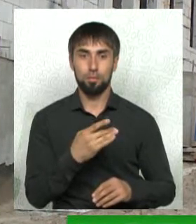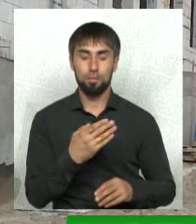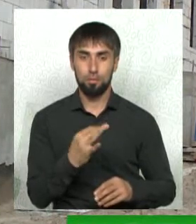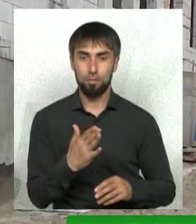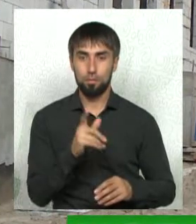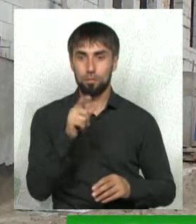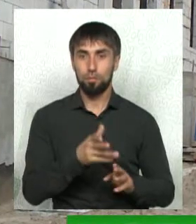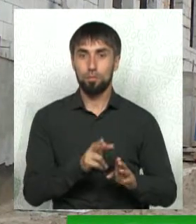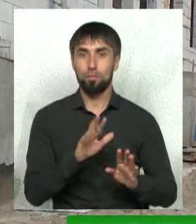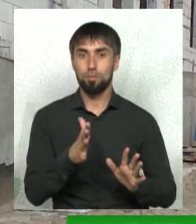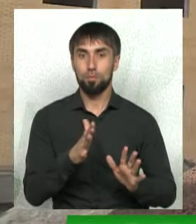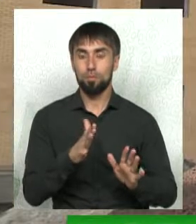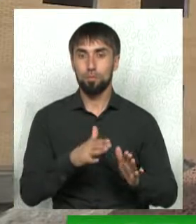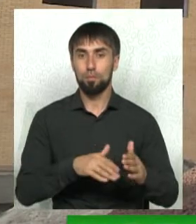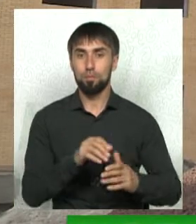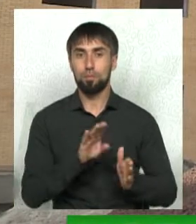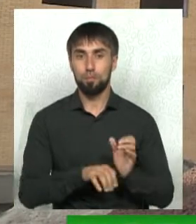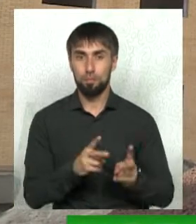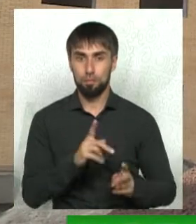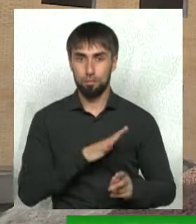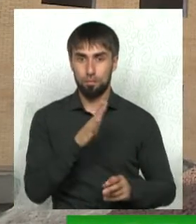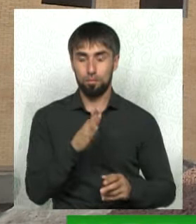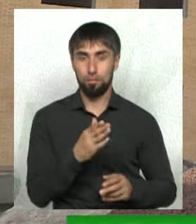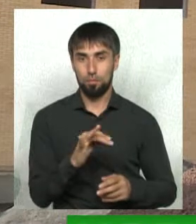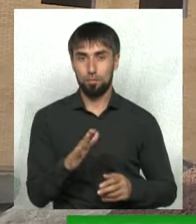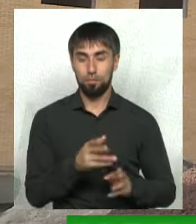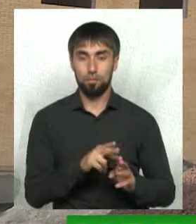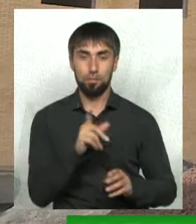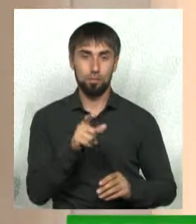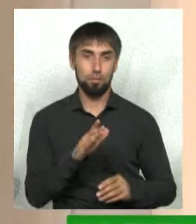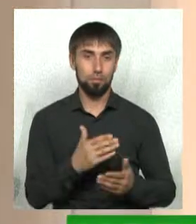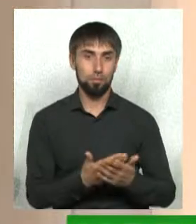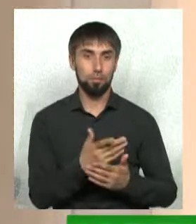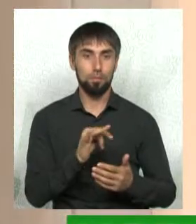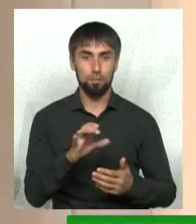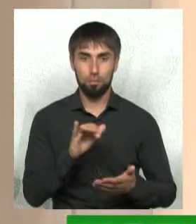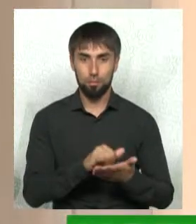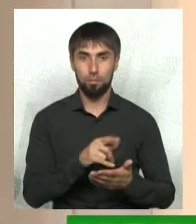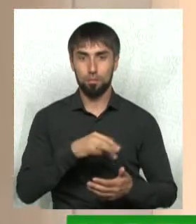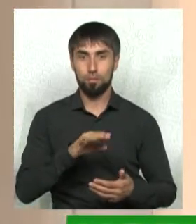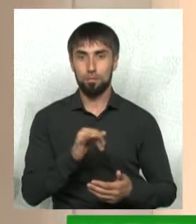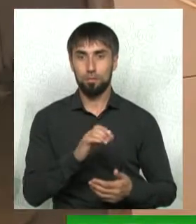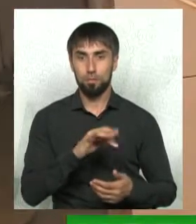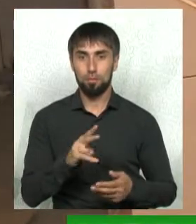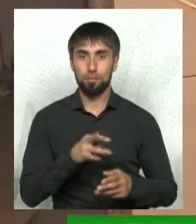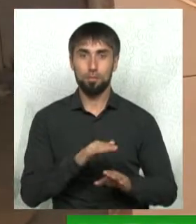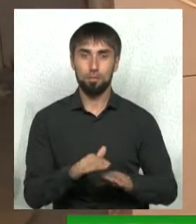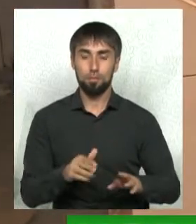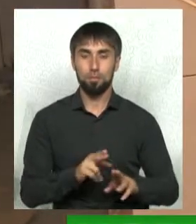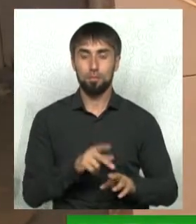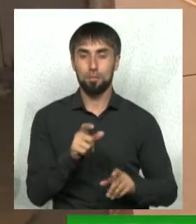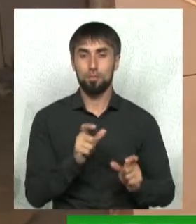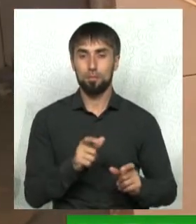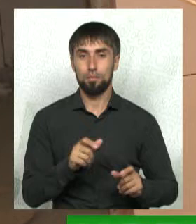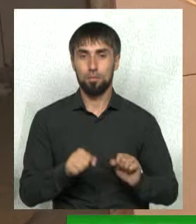здание сейсмоустойчивым и безопасным для пребывания. Новая школа будет оборудована пандусами, лифтами и санузлами для детей с